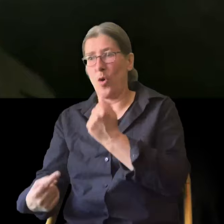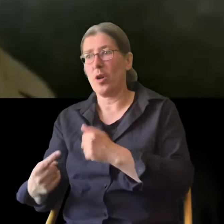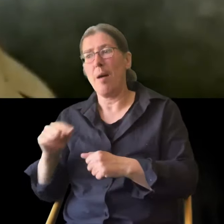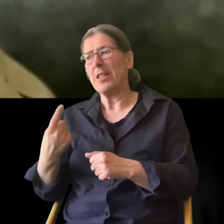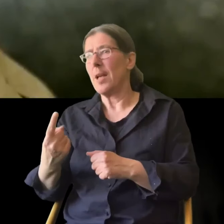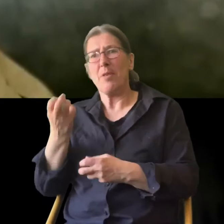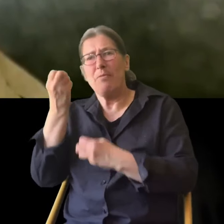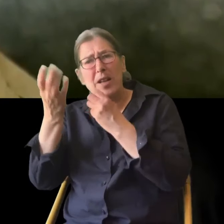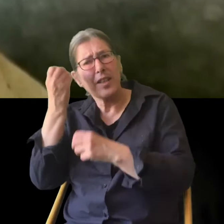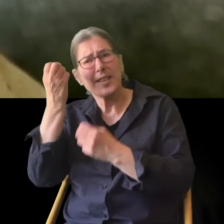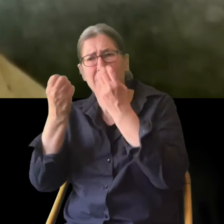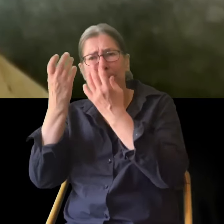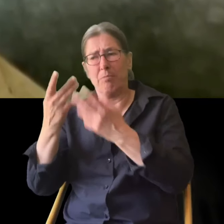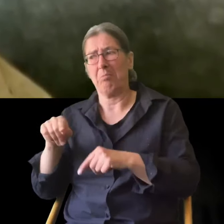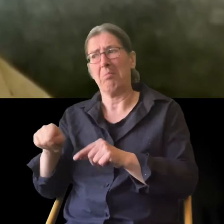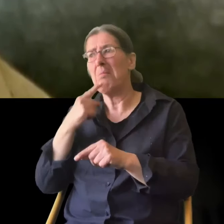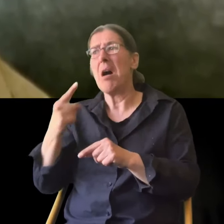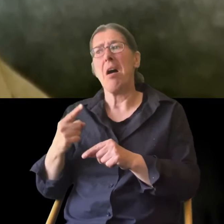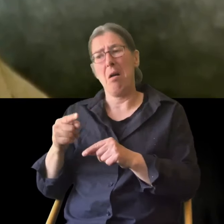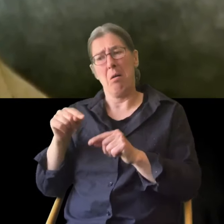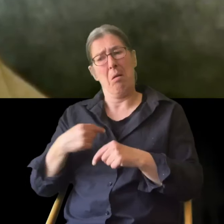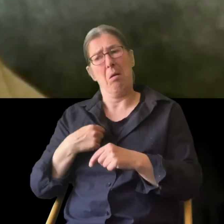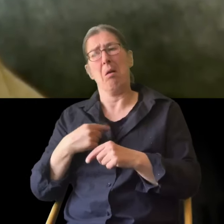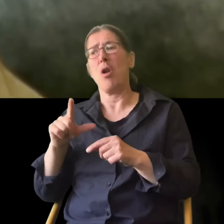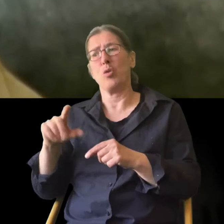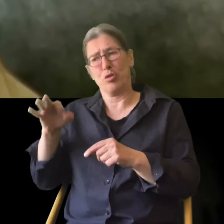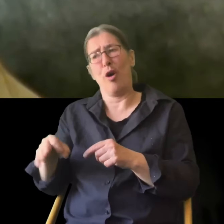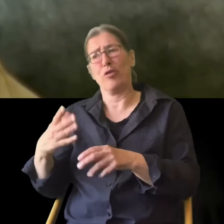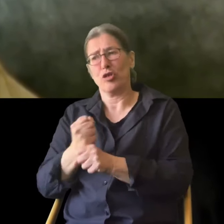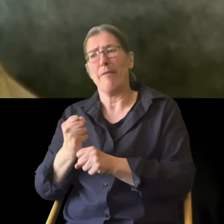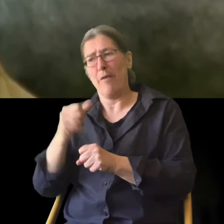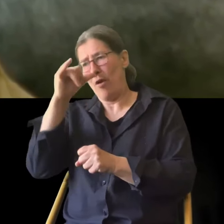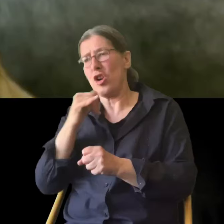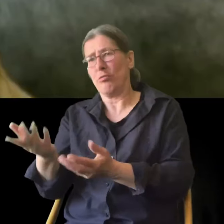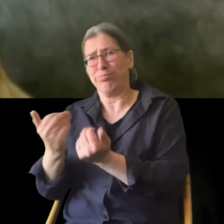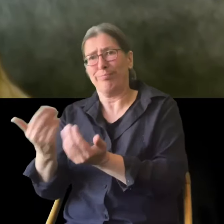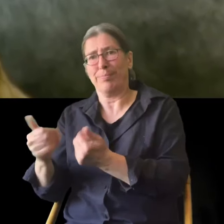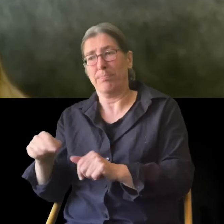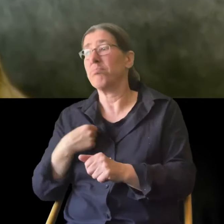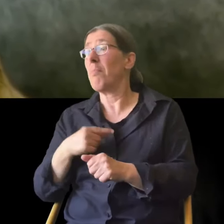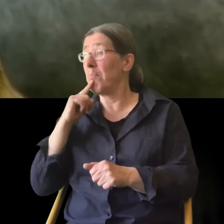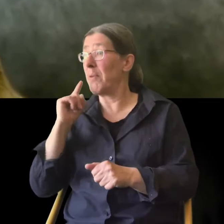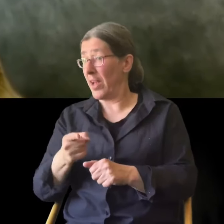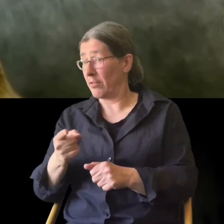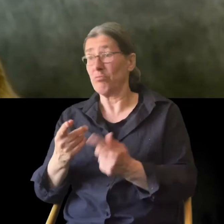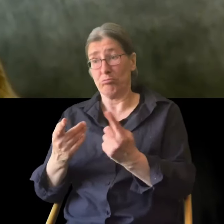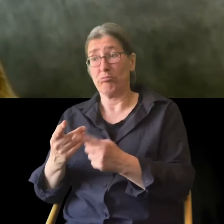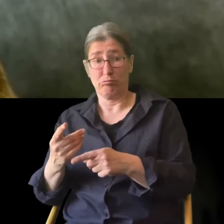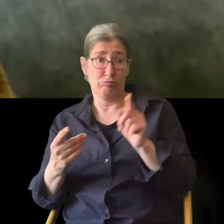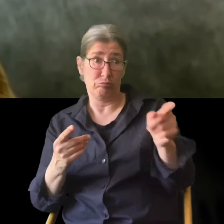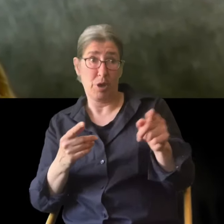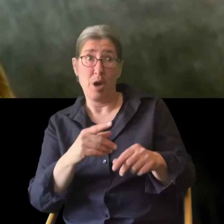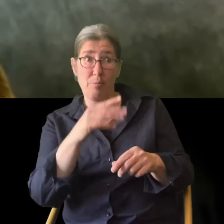Doch er hält an seiner wilden Fantasie fest, dass er und Ludendorff das Volk mitziehen können. So befiehlt er seinen Truppen, auf